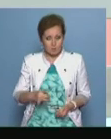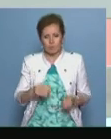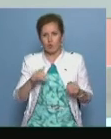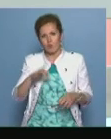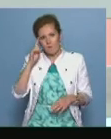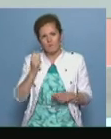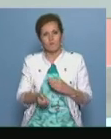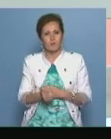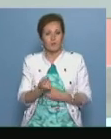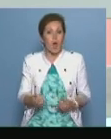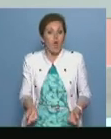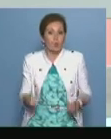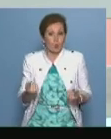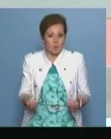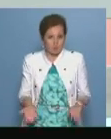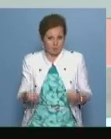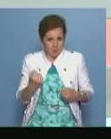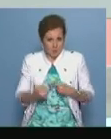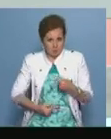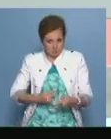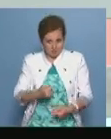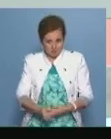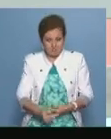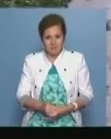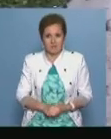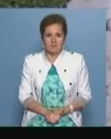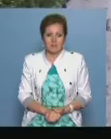откуда он такой взялся. Елена Слесарева выяснила подробности.